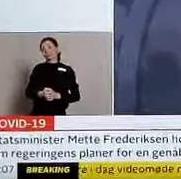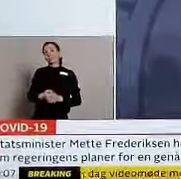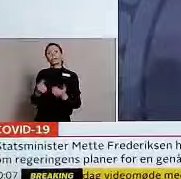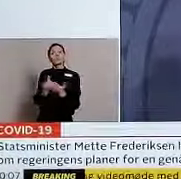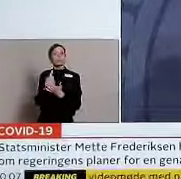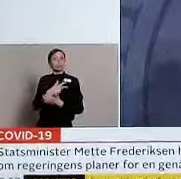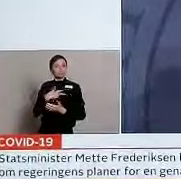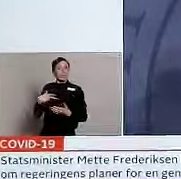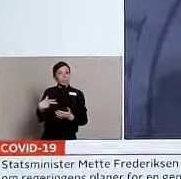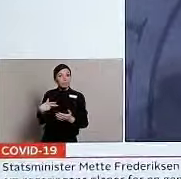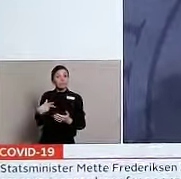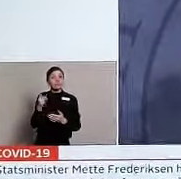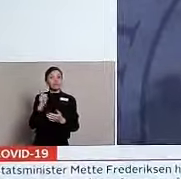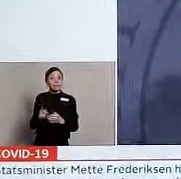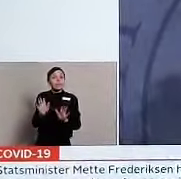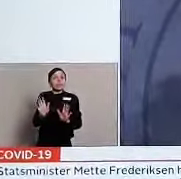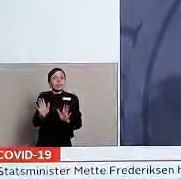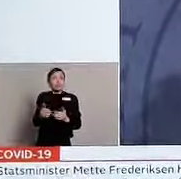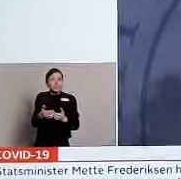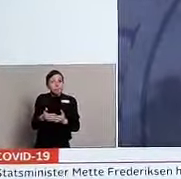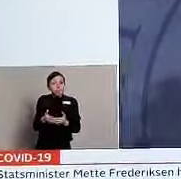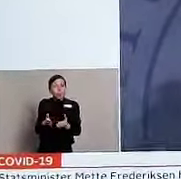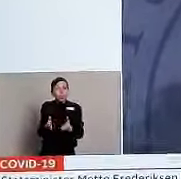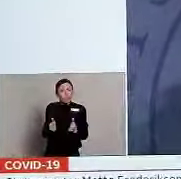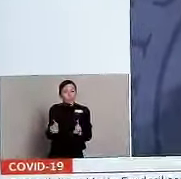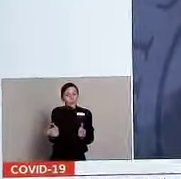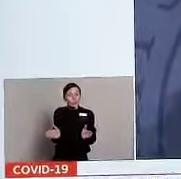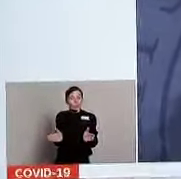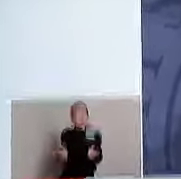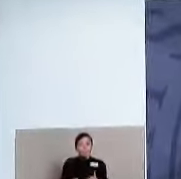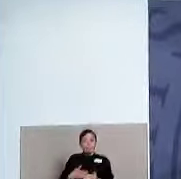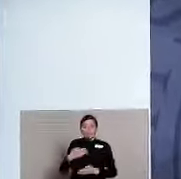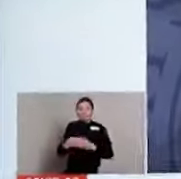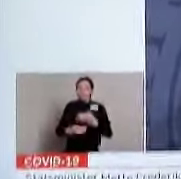الإصابات ستعود تدريجيا افتتاح